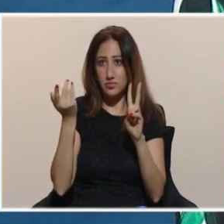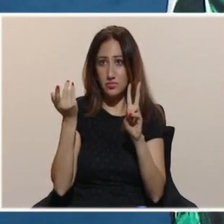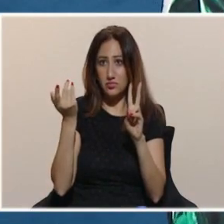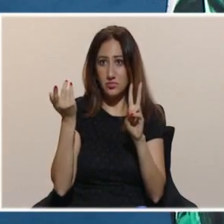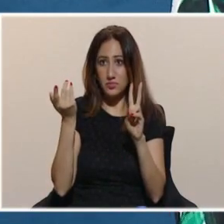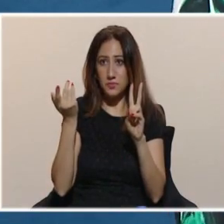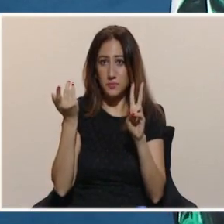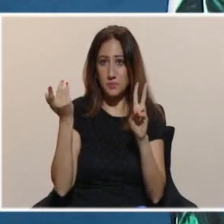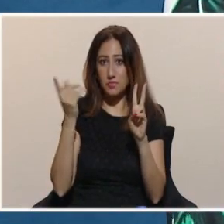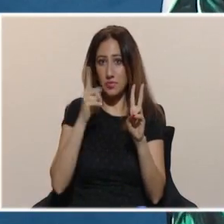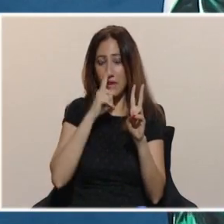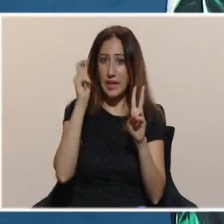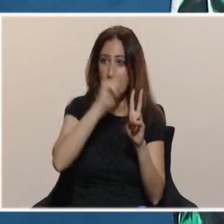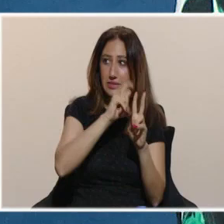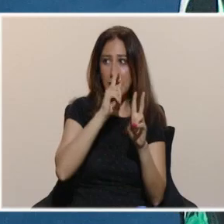اتأذوا فيها جامد يعني.